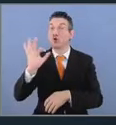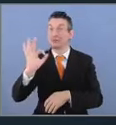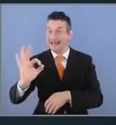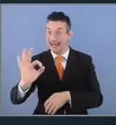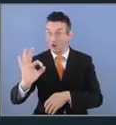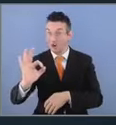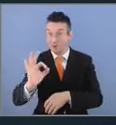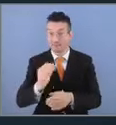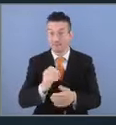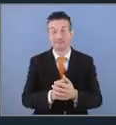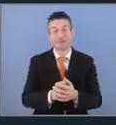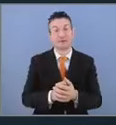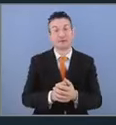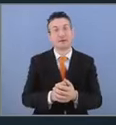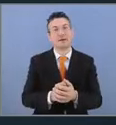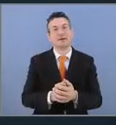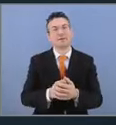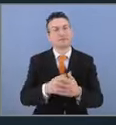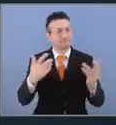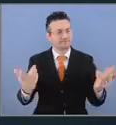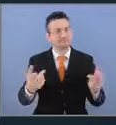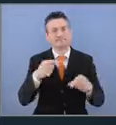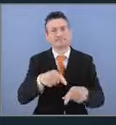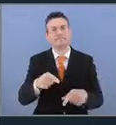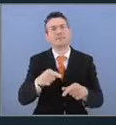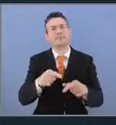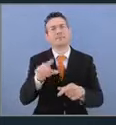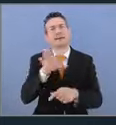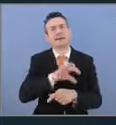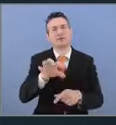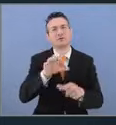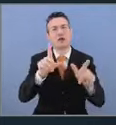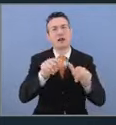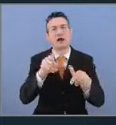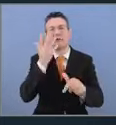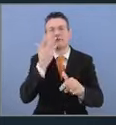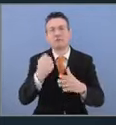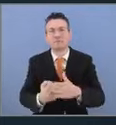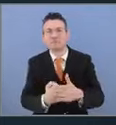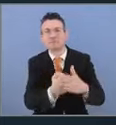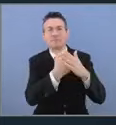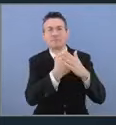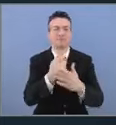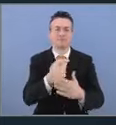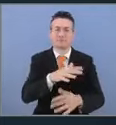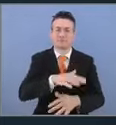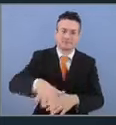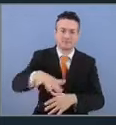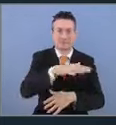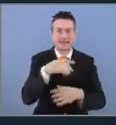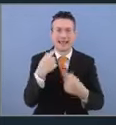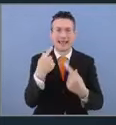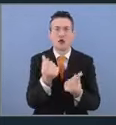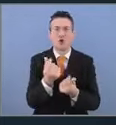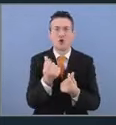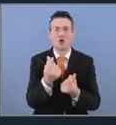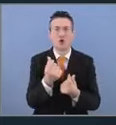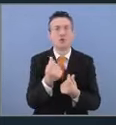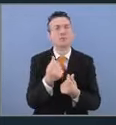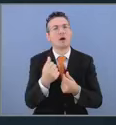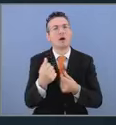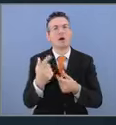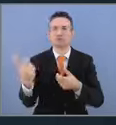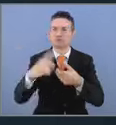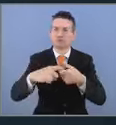modo che la Regione Lazio ha messo in campo di sostenere il sistema economico territoriale, coinvolgendo tutti gli stakeholder attraverso un processo